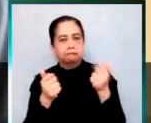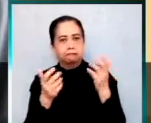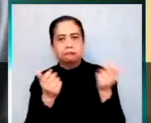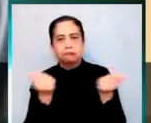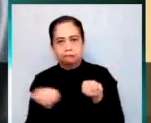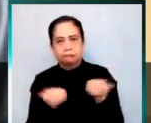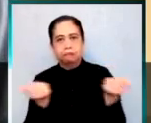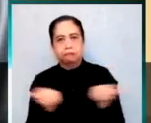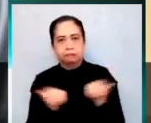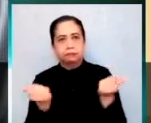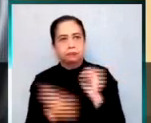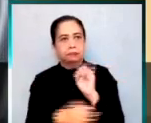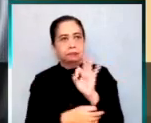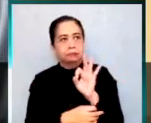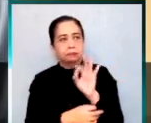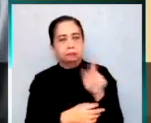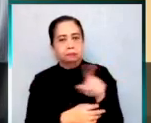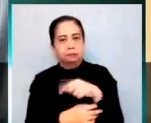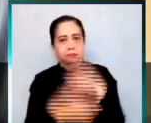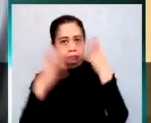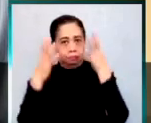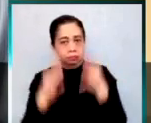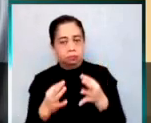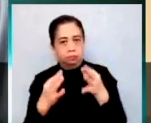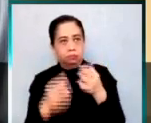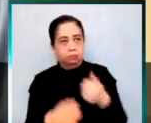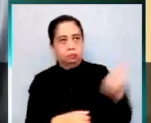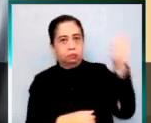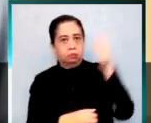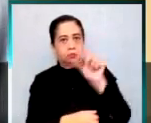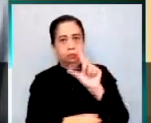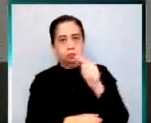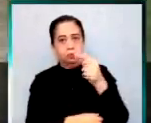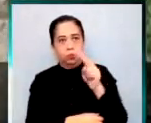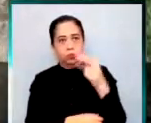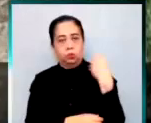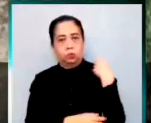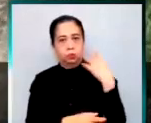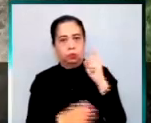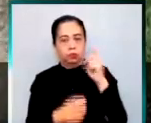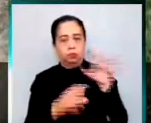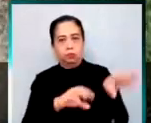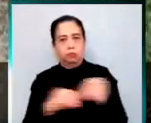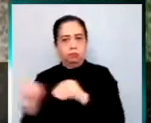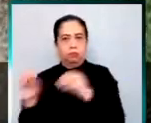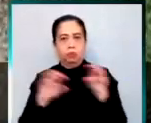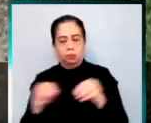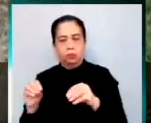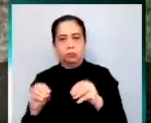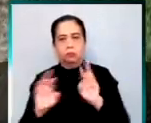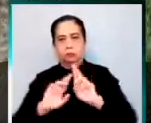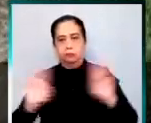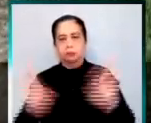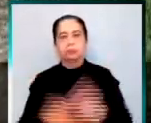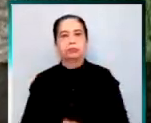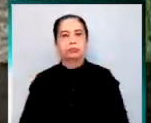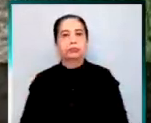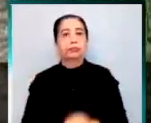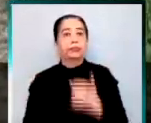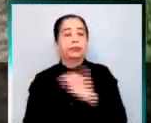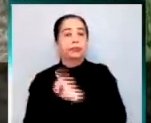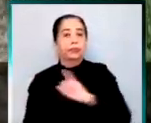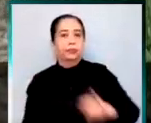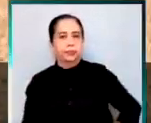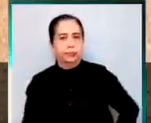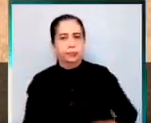na mag-decide ang mga local chief executives natin for evacuation. Sa Isabela, iniingatan din ng